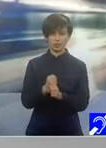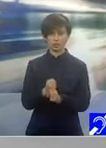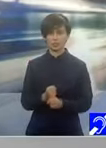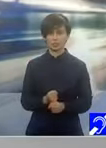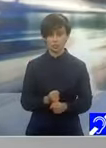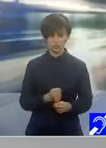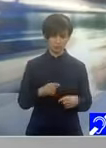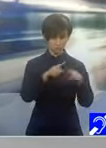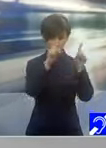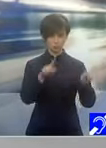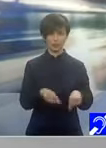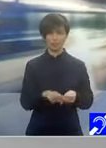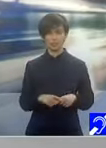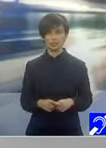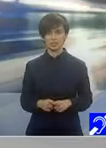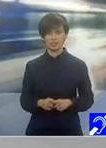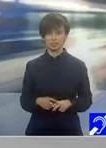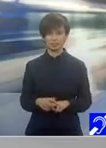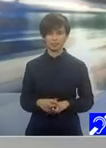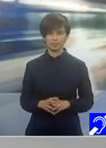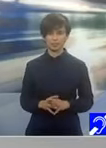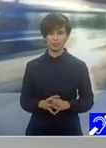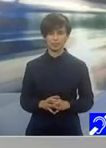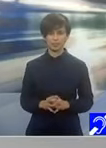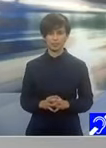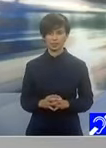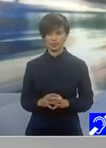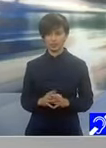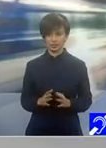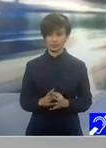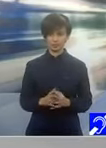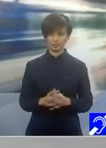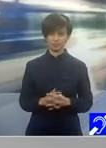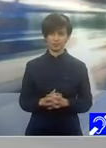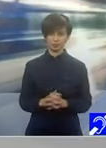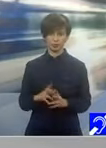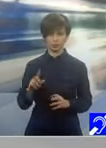documentației tehnice știm că sunt specialiști avizați de Ministerul Culturii și n-a